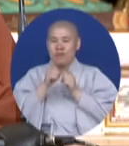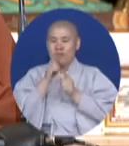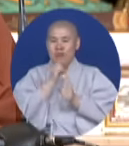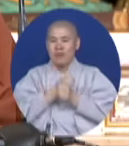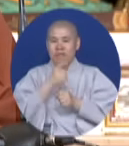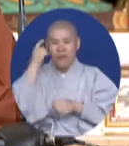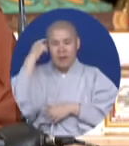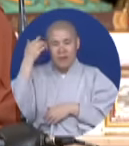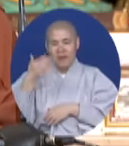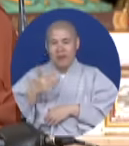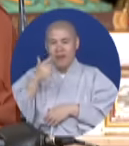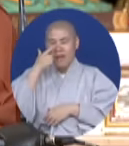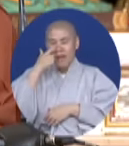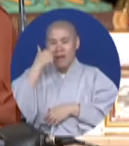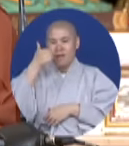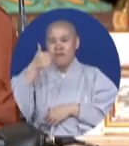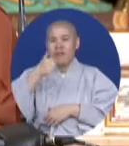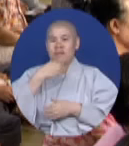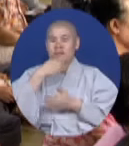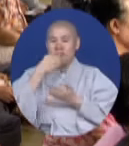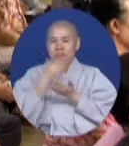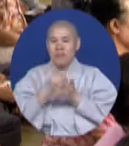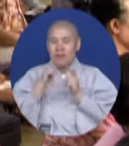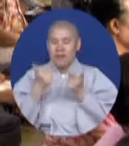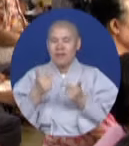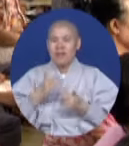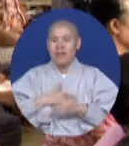자신한테 속은 거거든요.